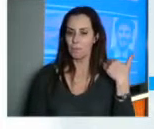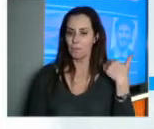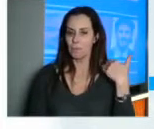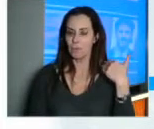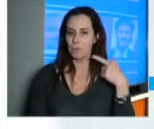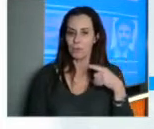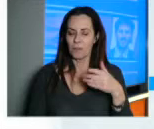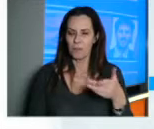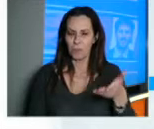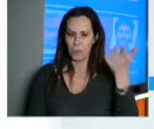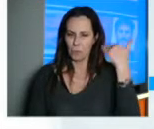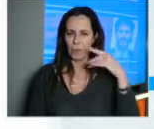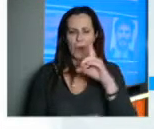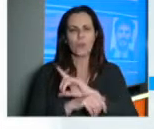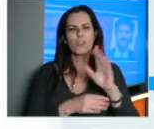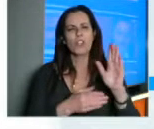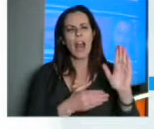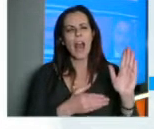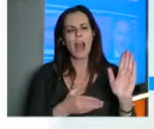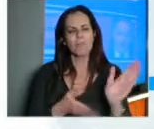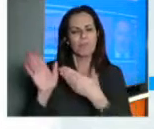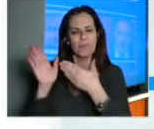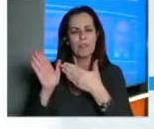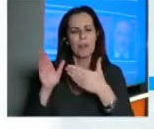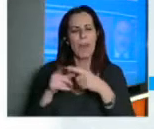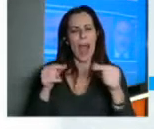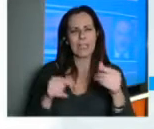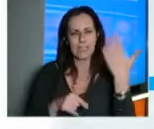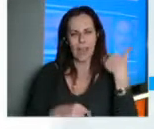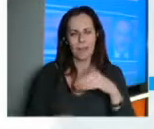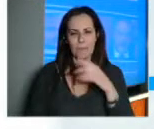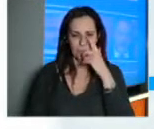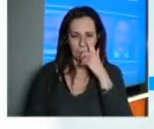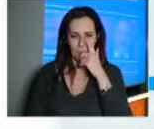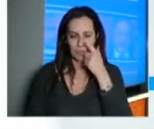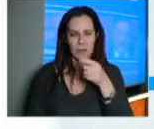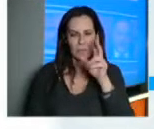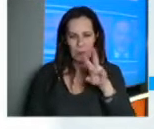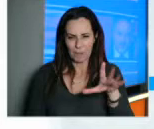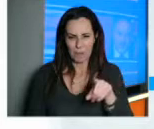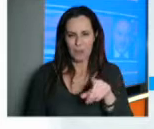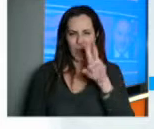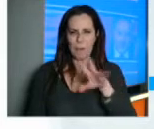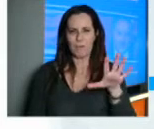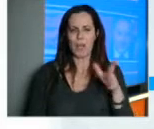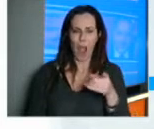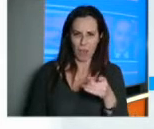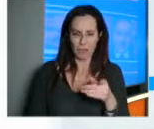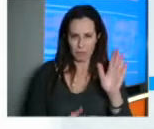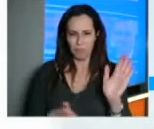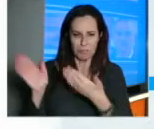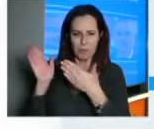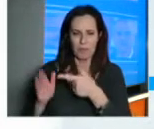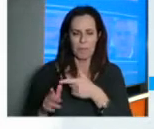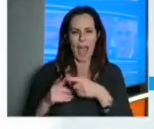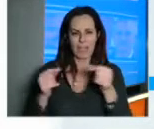מאוד, מה? זה בימי הגירוש מגוש קטיף בטח, לא? כן, לפני, לא, אחרי, אני מניח שזה אחרי. אגב, זו תמונה שצח... זה 2005, אני לא רואה טוב. כן, 2005. נו, אז הגירוש מגוש קטיף,